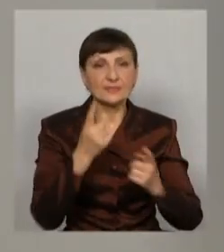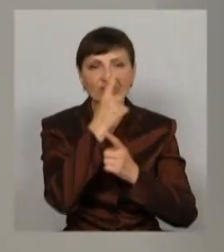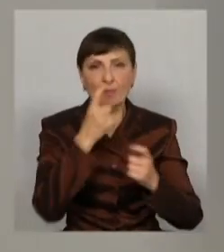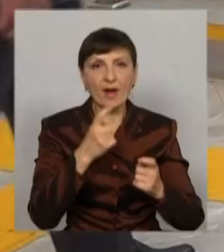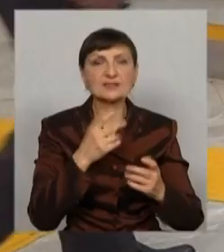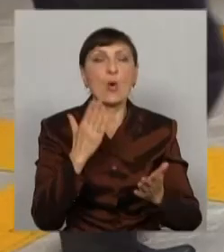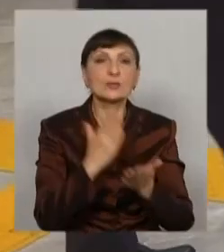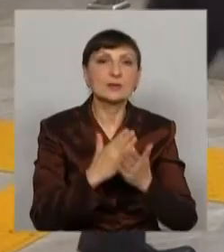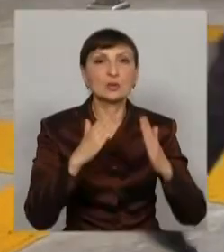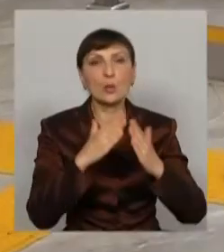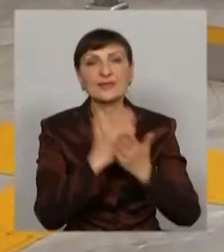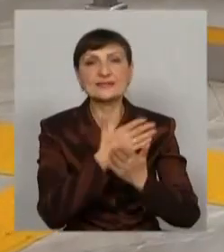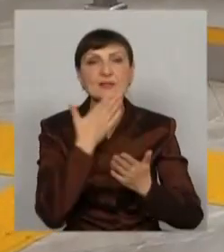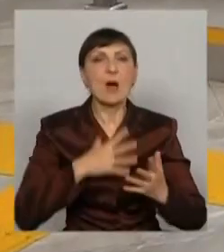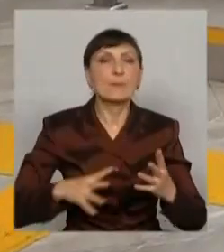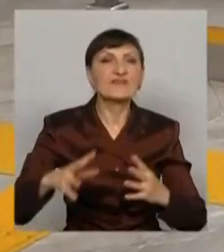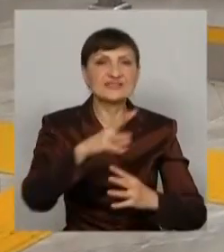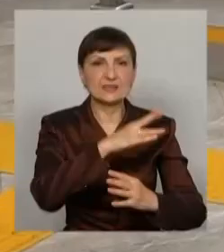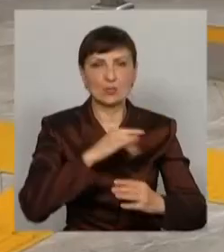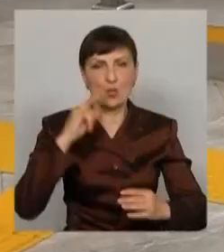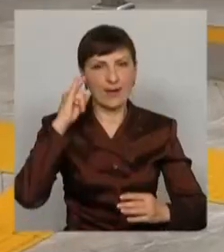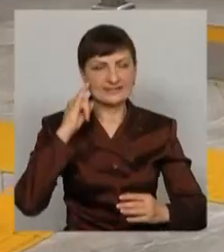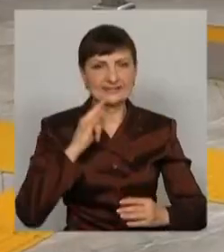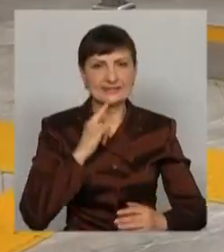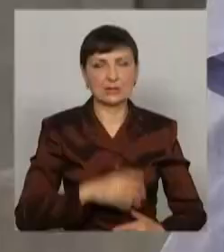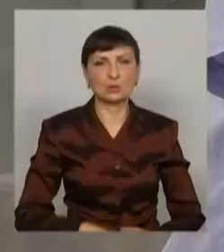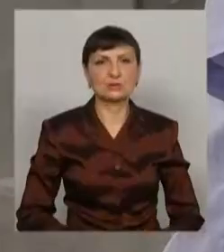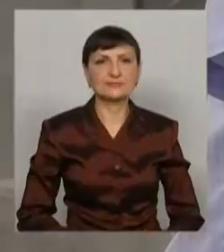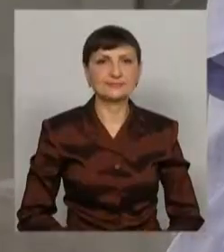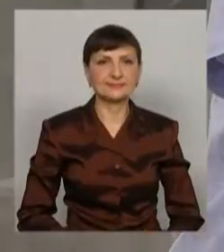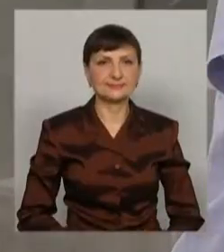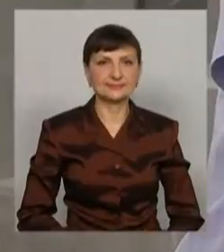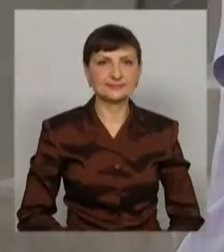информация о наличии недвижимого имущества по всей республике.